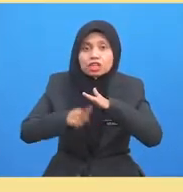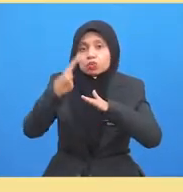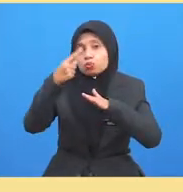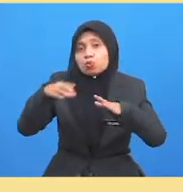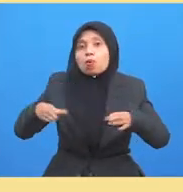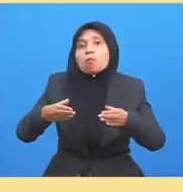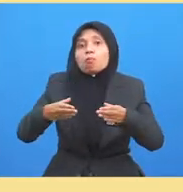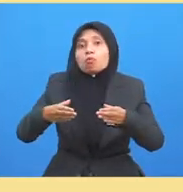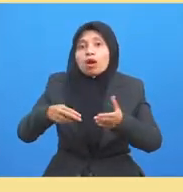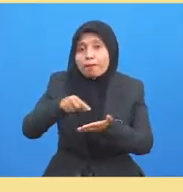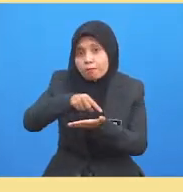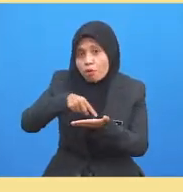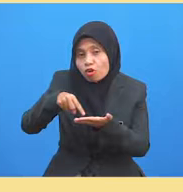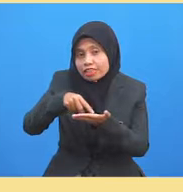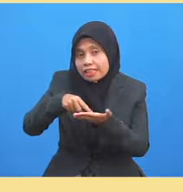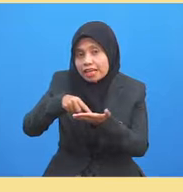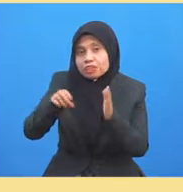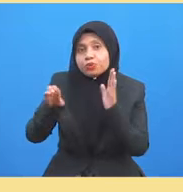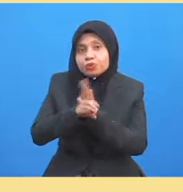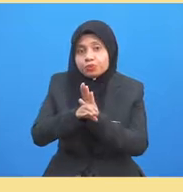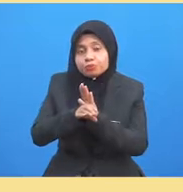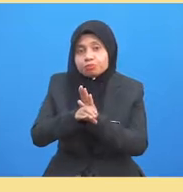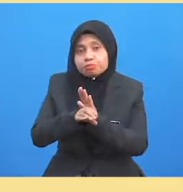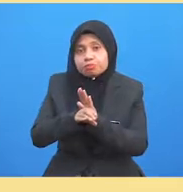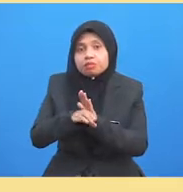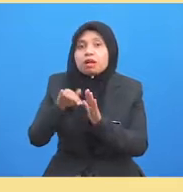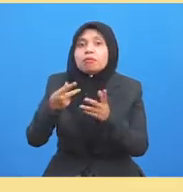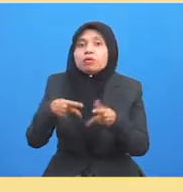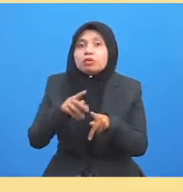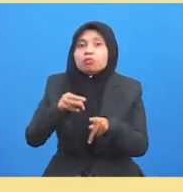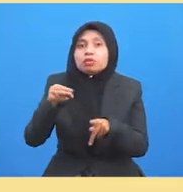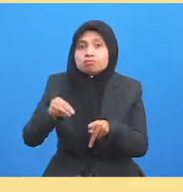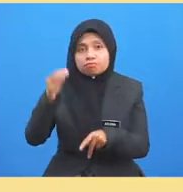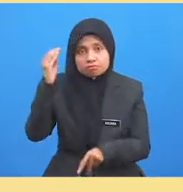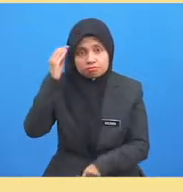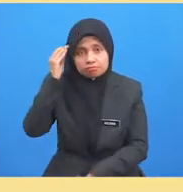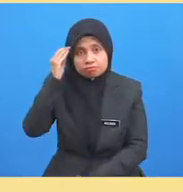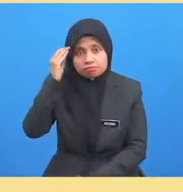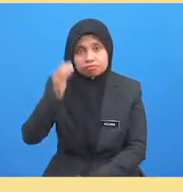penghasilan model olokan yang perlu murid-murid ketahui.